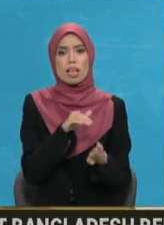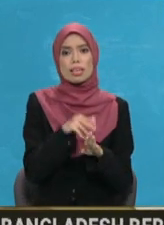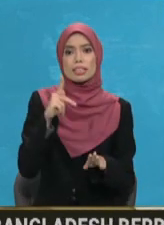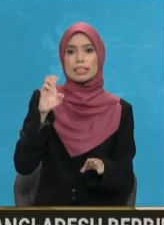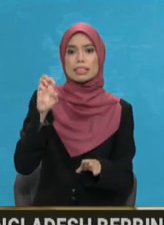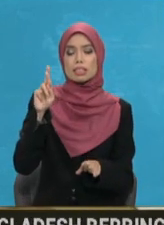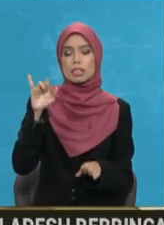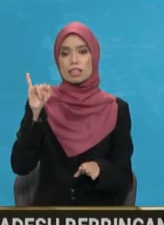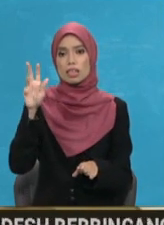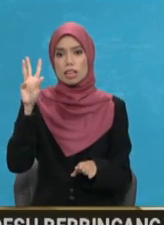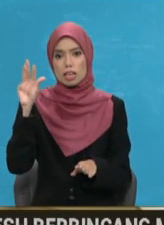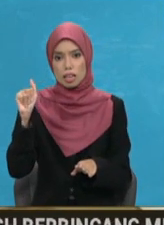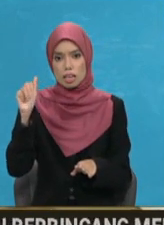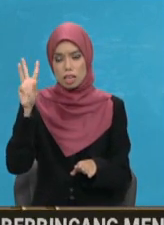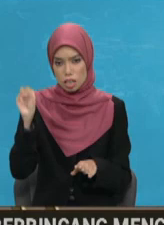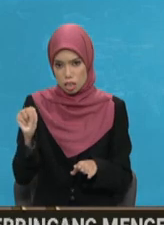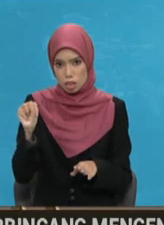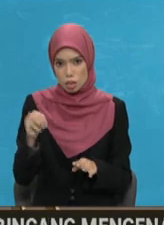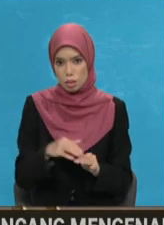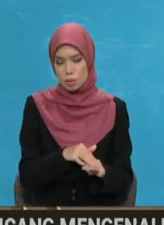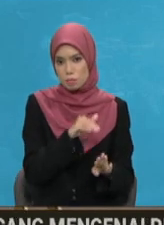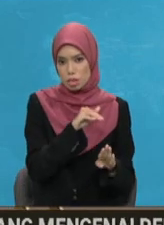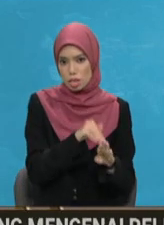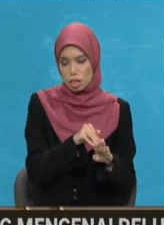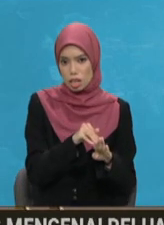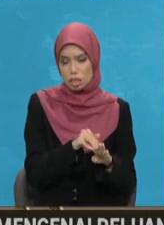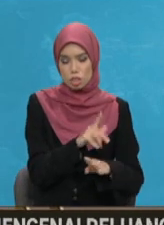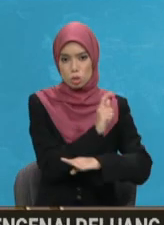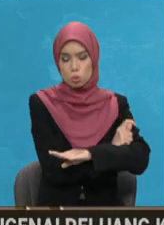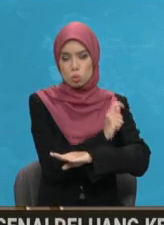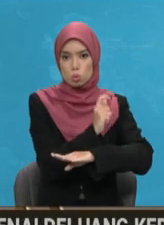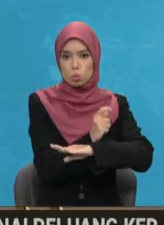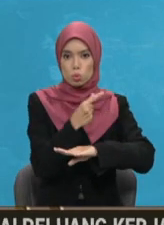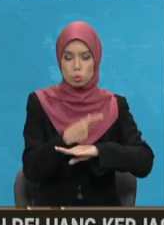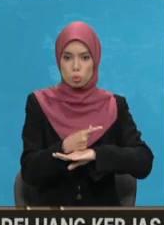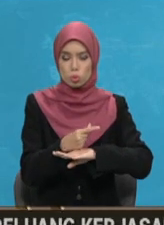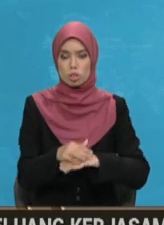dia akan di dewan silaturahim pusat latihan penjara maraborong daerah